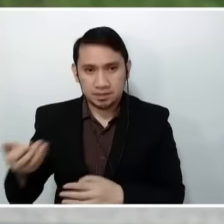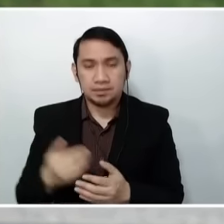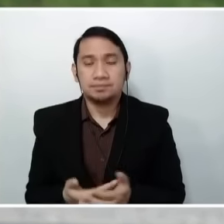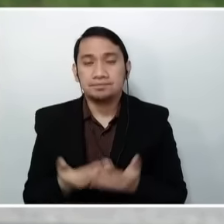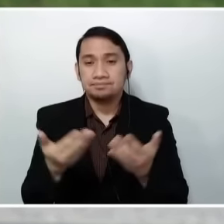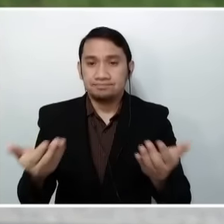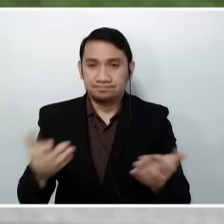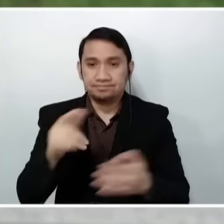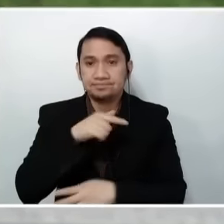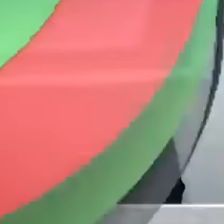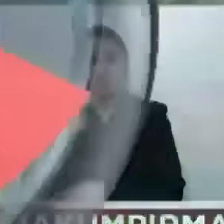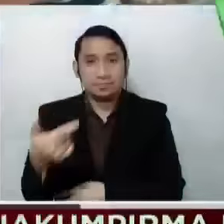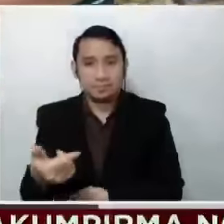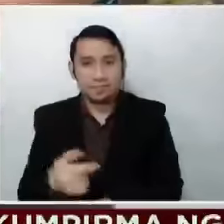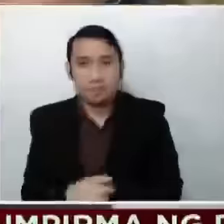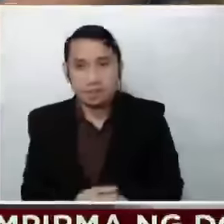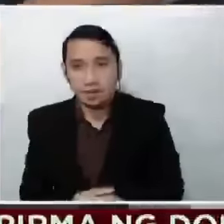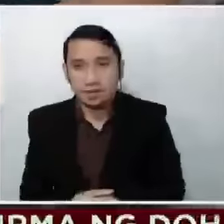El Chico.